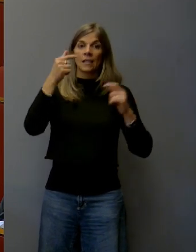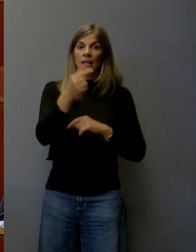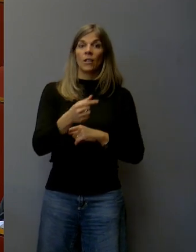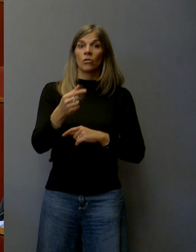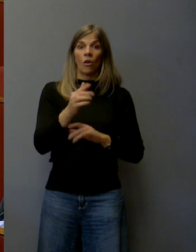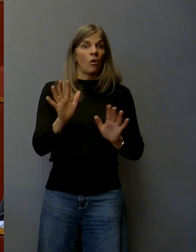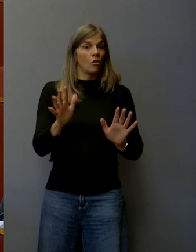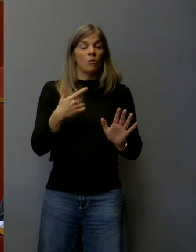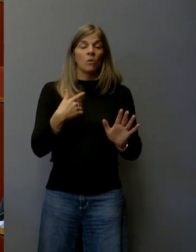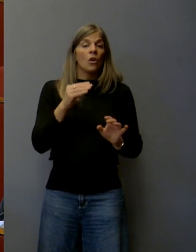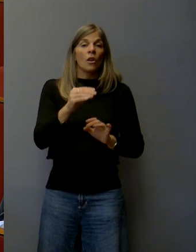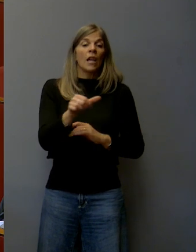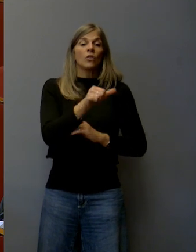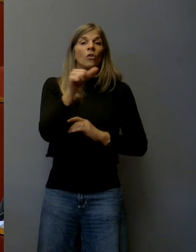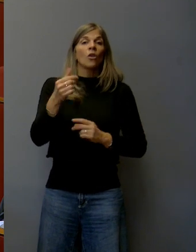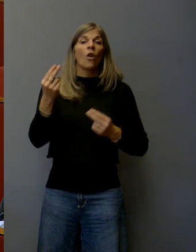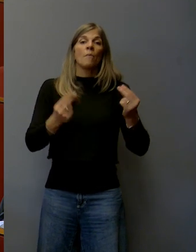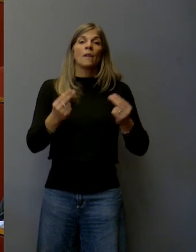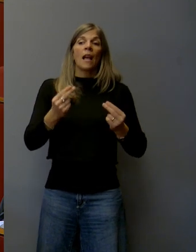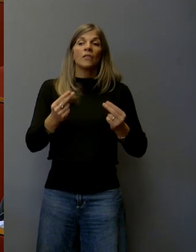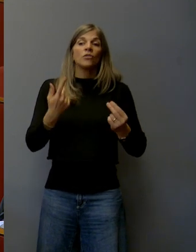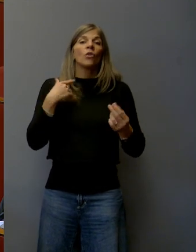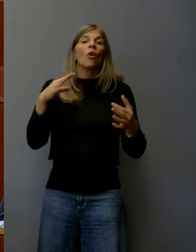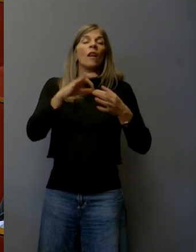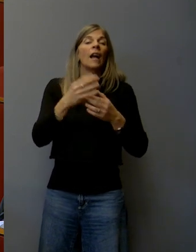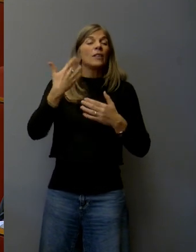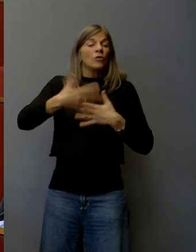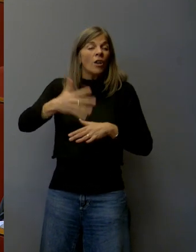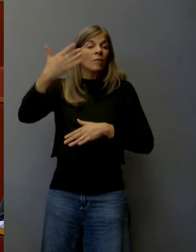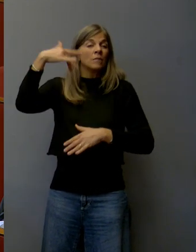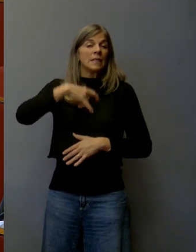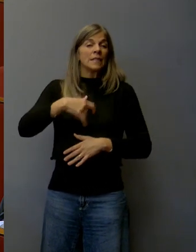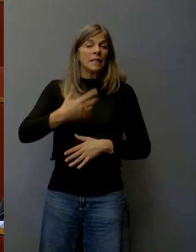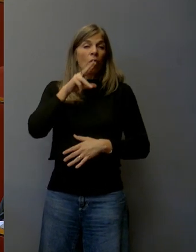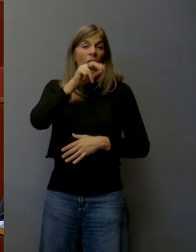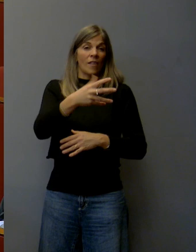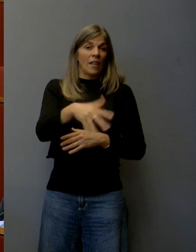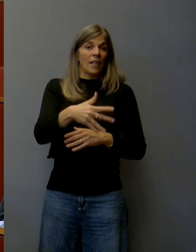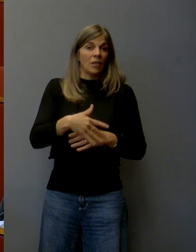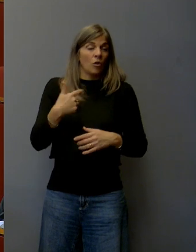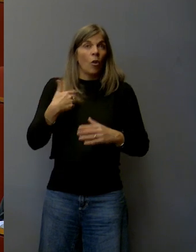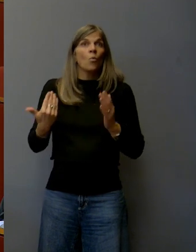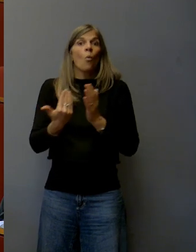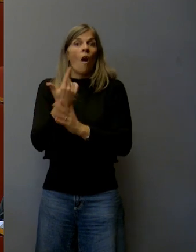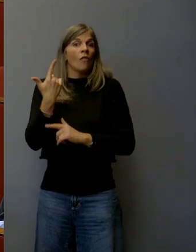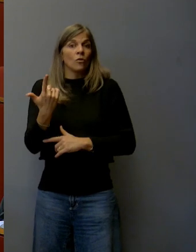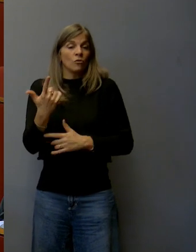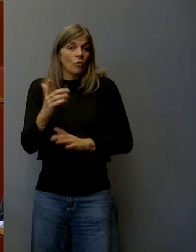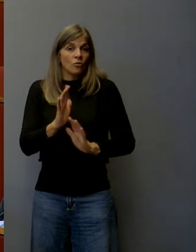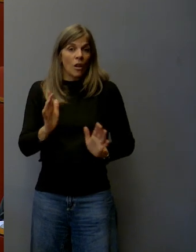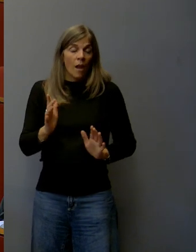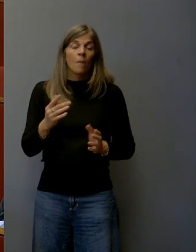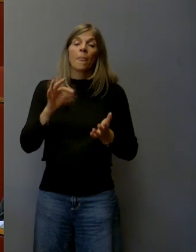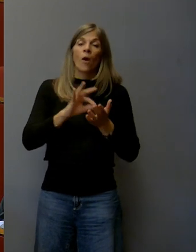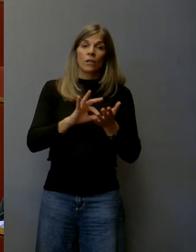nell'applicazione del bilancio quello che è un impegno del sindaco Quindi non mi sono inventata niente e ripeto l'ordine